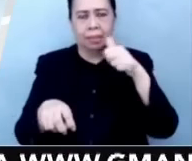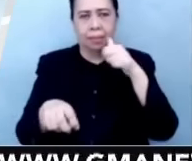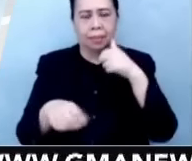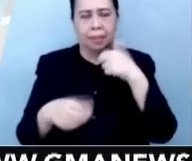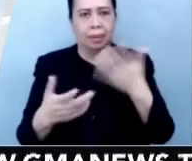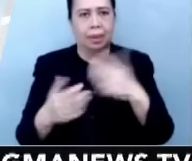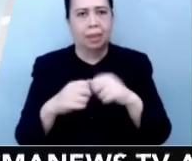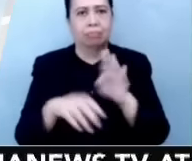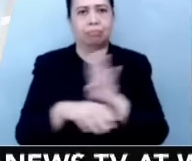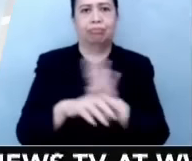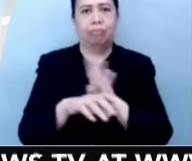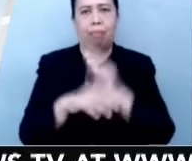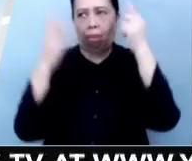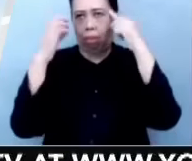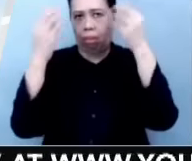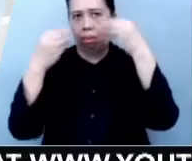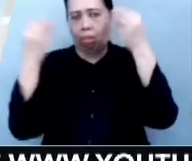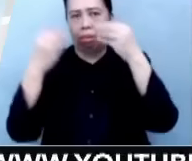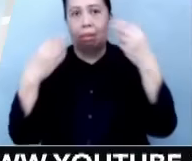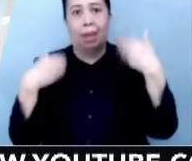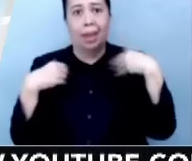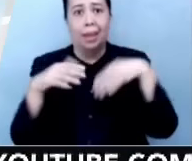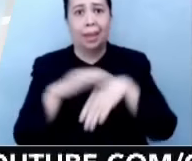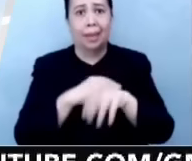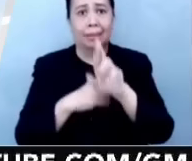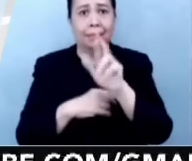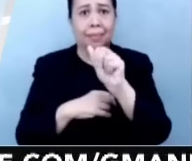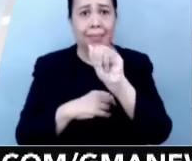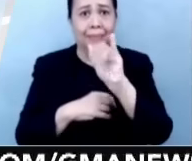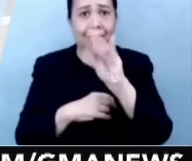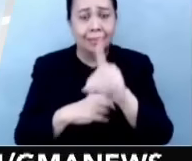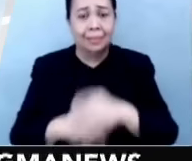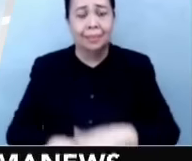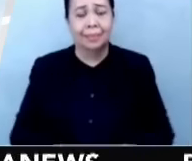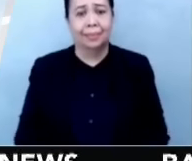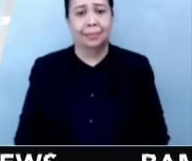walang kaalam-alam na may raid na pala.